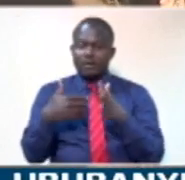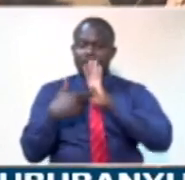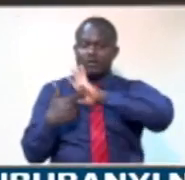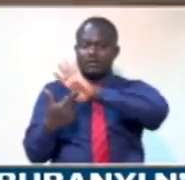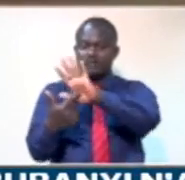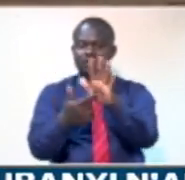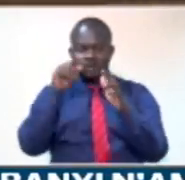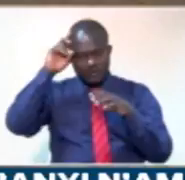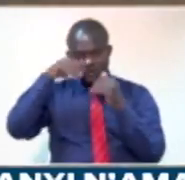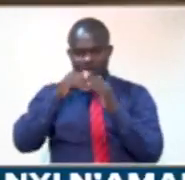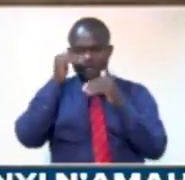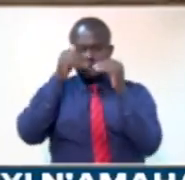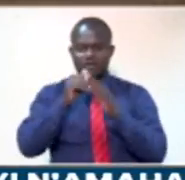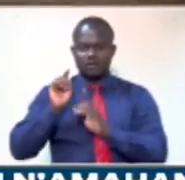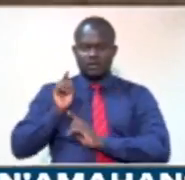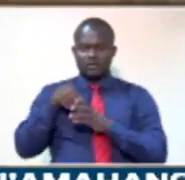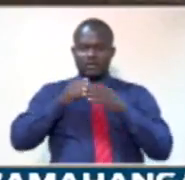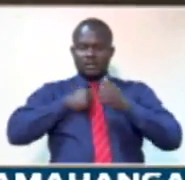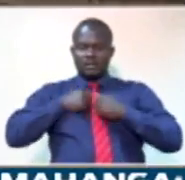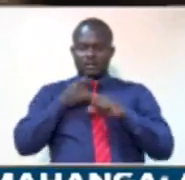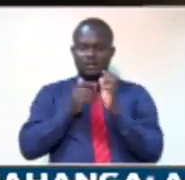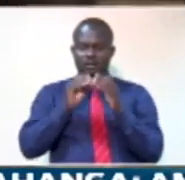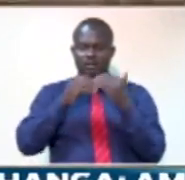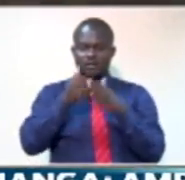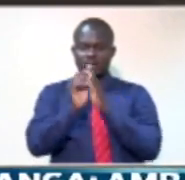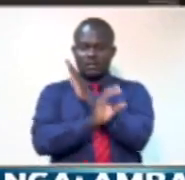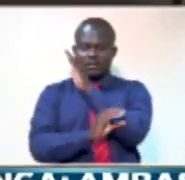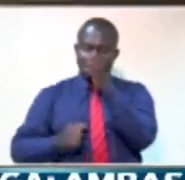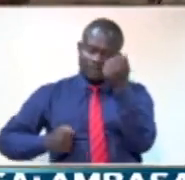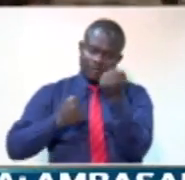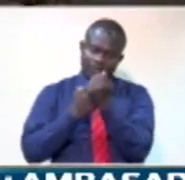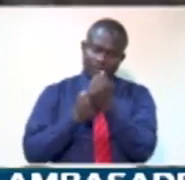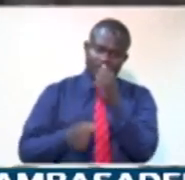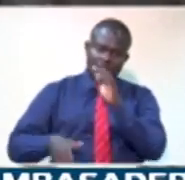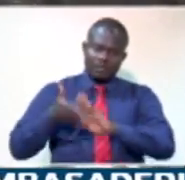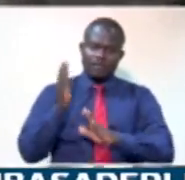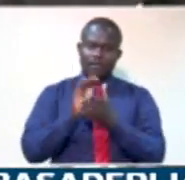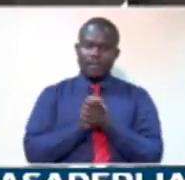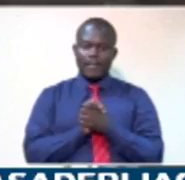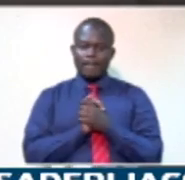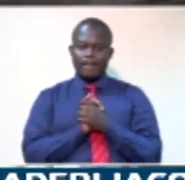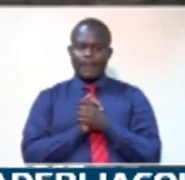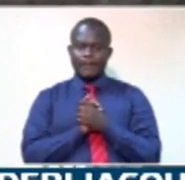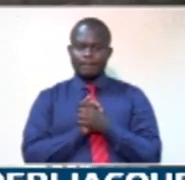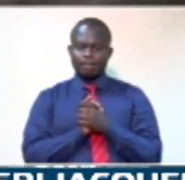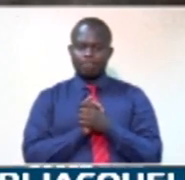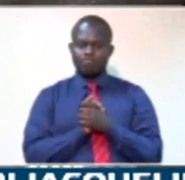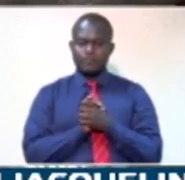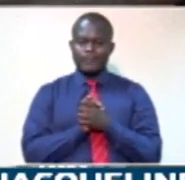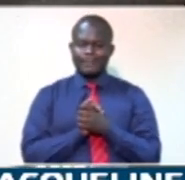kugaragaza icyo bakereza ku nzego z'umutekano z'u Rwanda ndetse n'ubuyobozi bw'iki gihugu cyatabaye Mozambique ku ikubitiro. Lakini tangia mikuja nyinyi